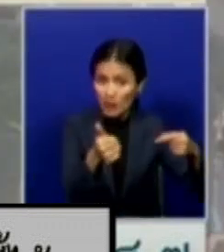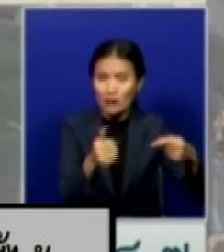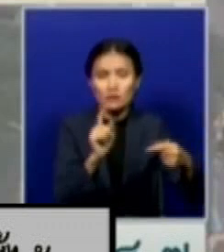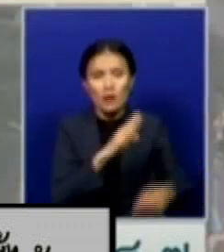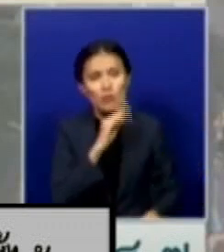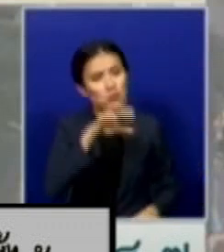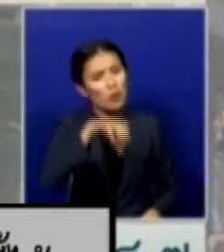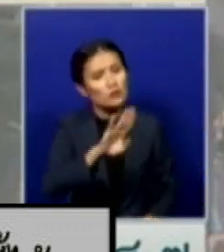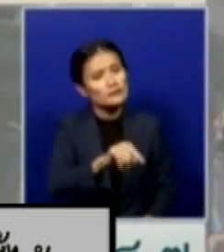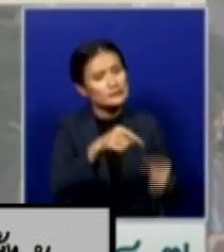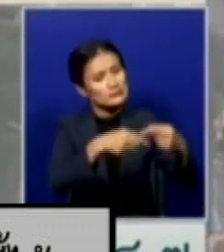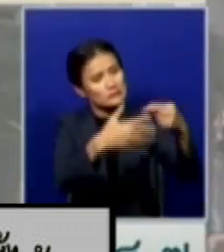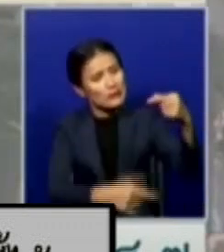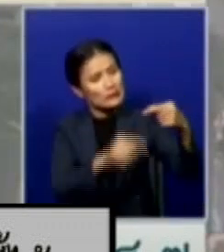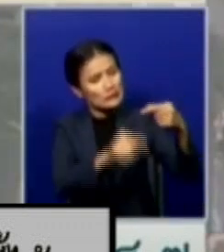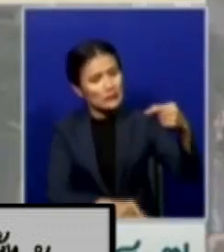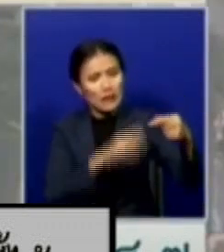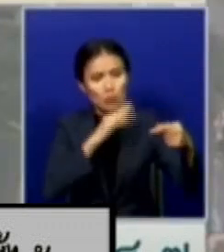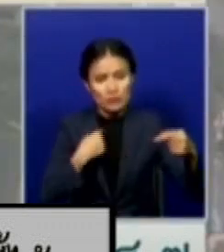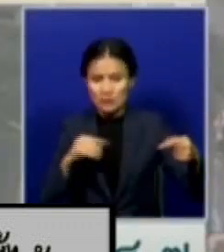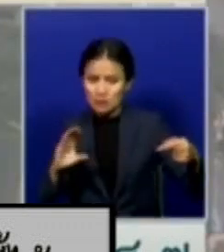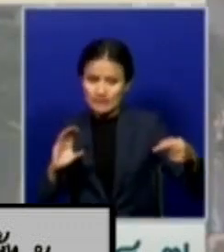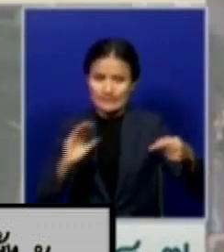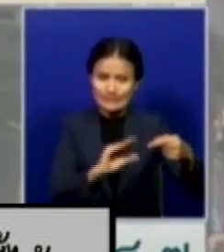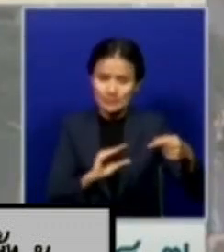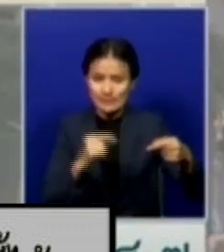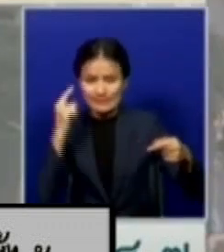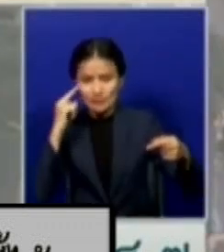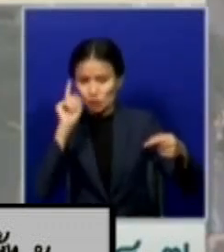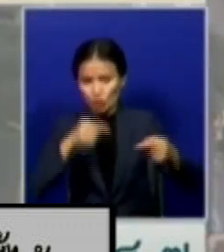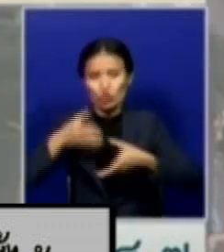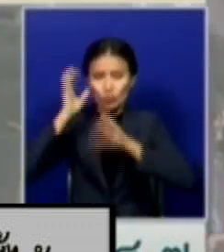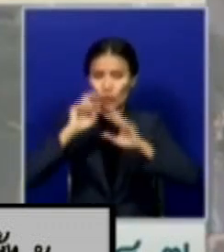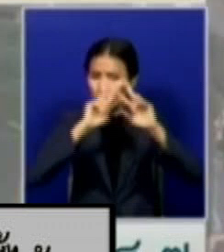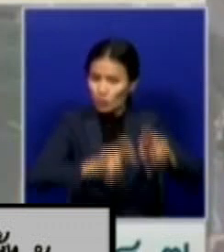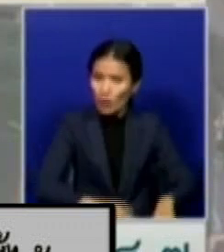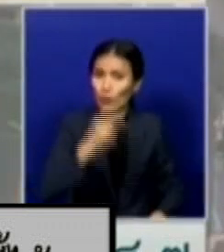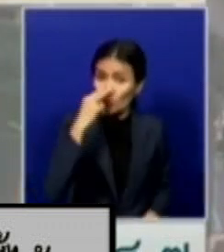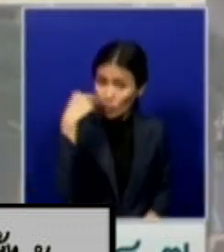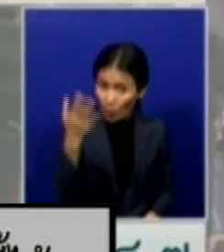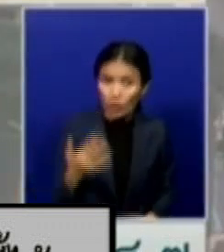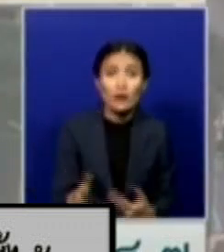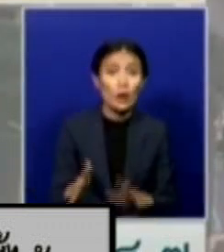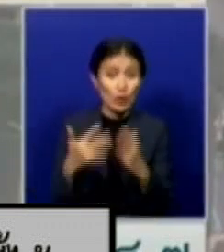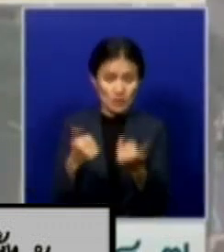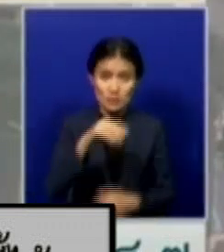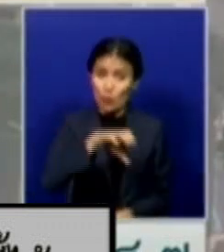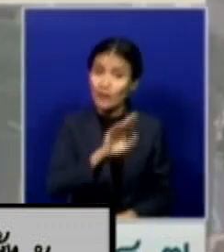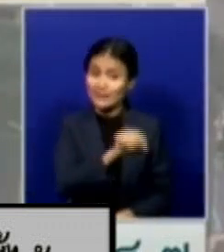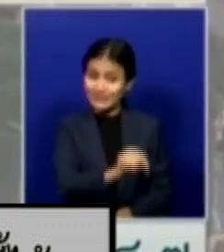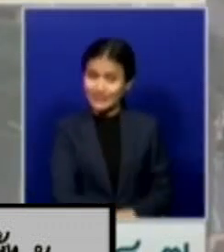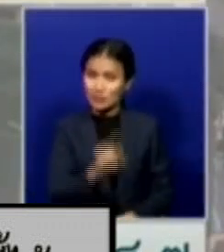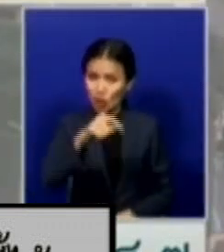าเชื่อถือก่อนที่กองทุนจะลงทุนด้วยและบริษัทที่ขอรับความช่วยเหลือจำเป็นต้องหาแหล่งทุนภายนอกก่อนในสัดส่วนไม่ต่